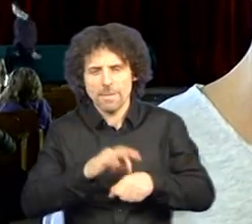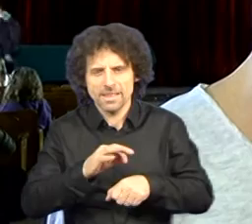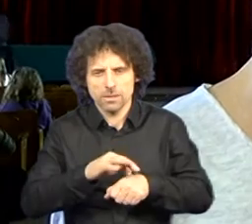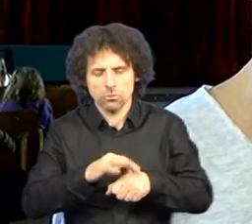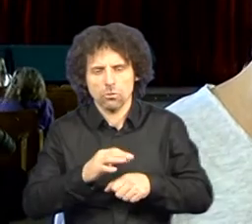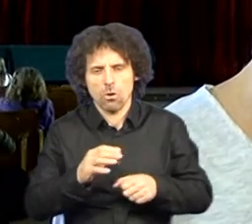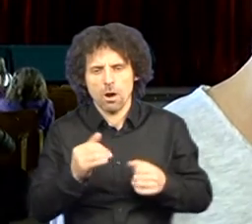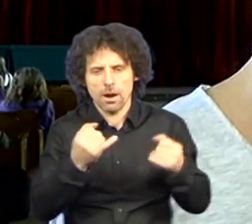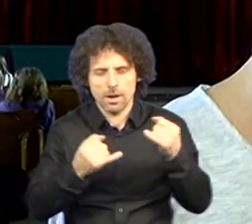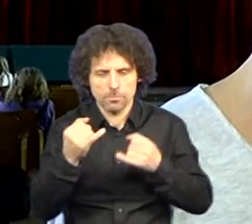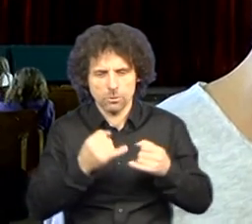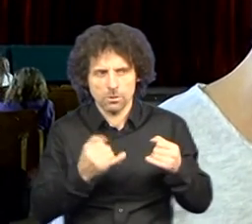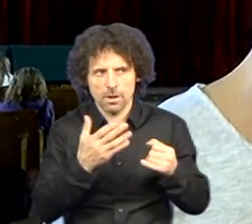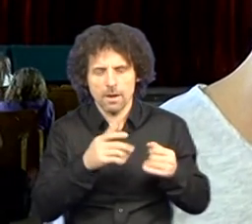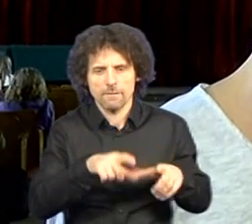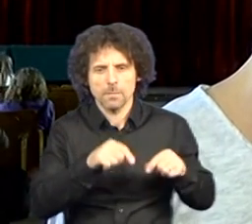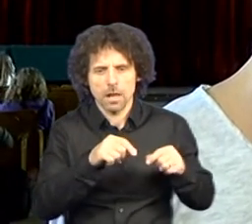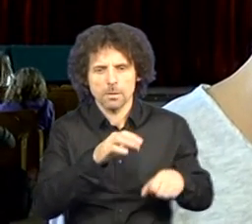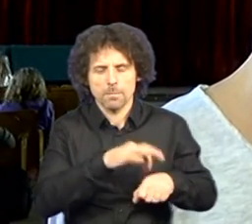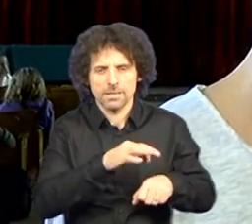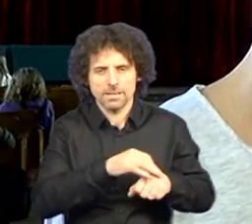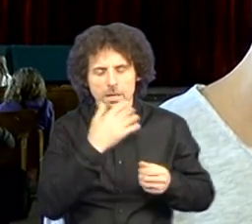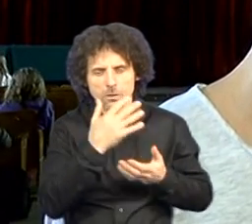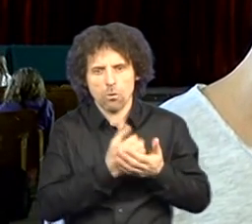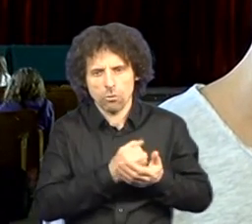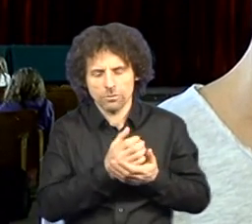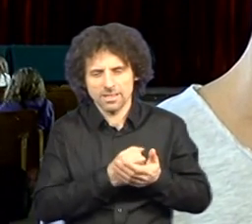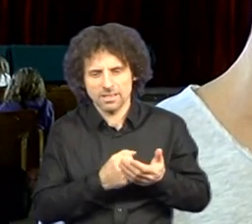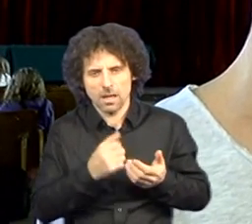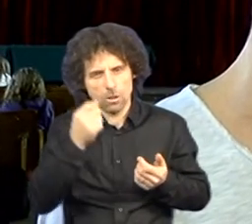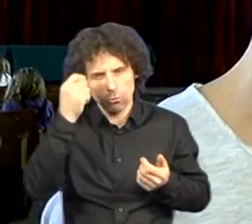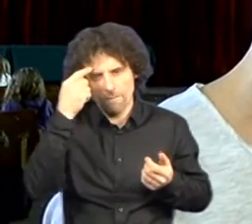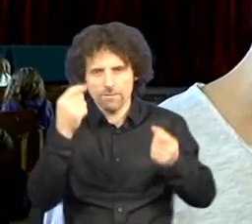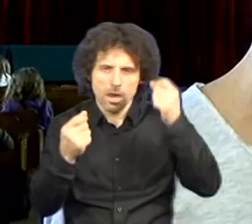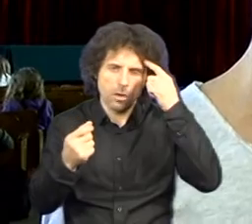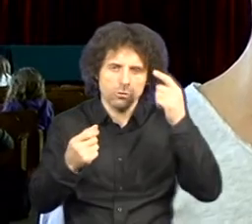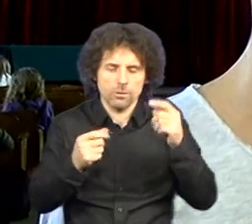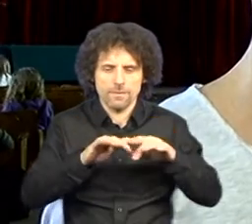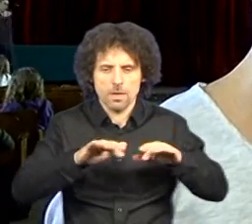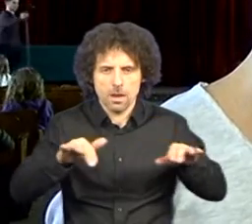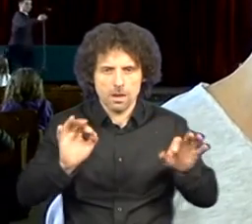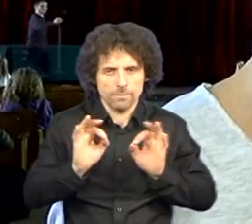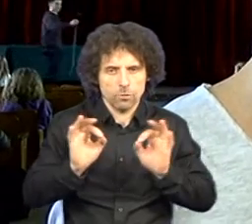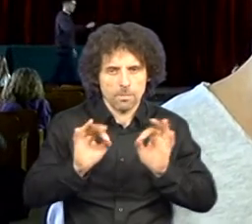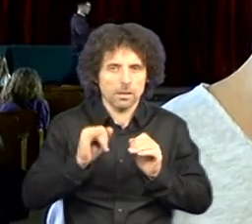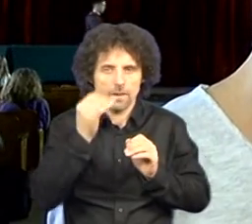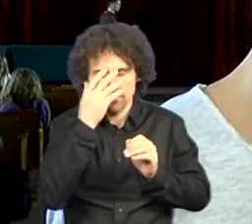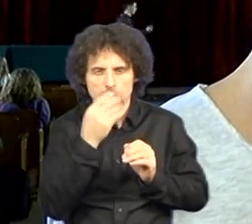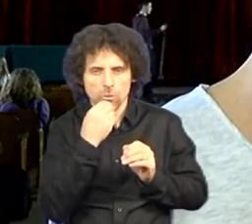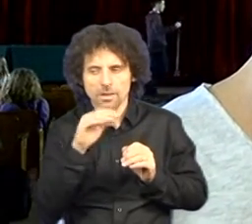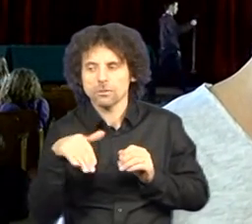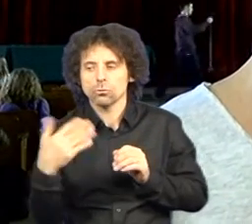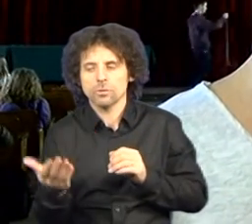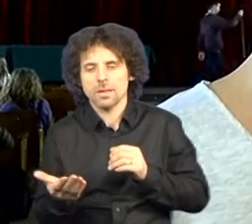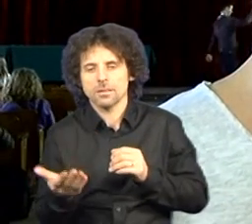szczególności chcą studiować w przyszłości medycynę, mogą skorzystać na tym, dowiedzieć się wielu przydatnych informacji, zobaczyć, jak to wygląda z tej